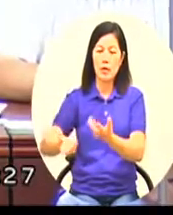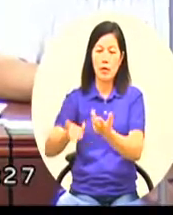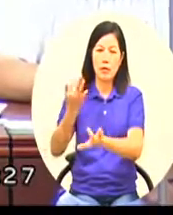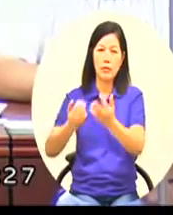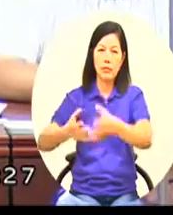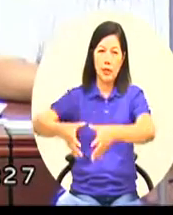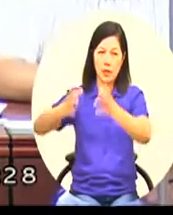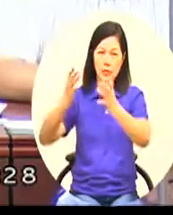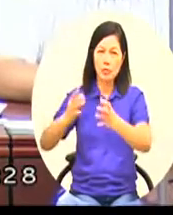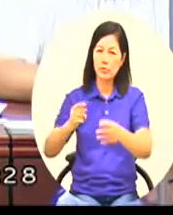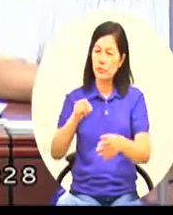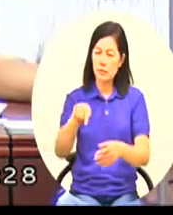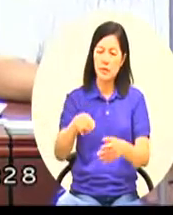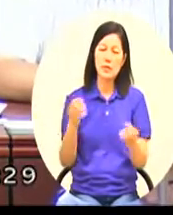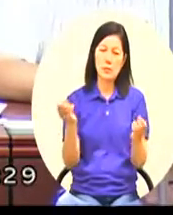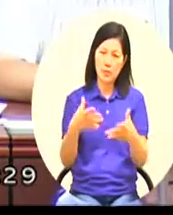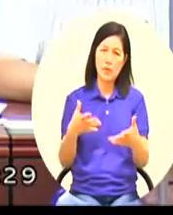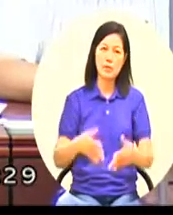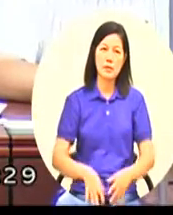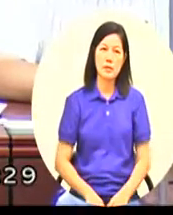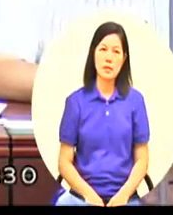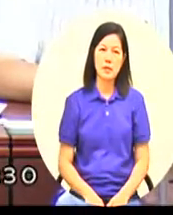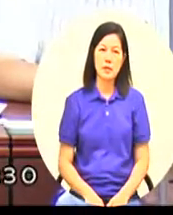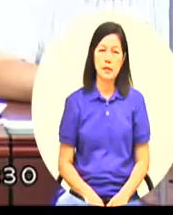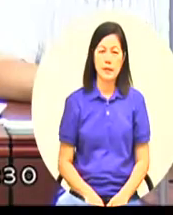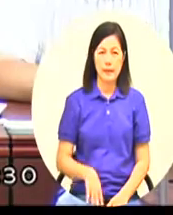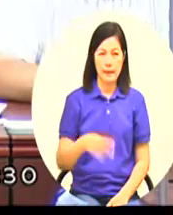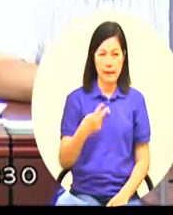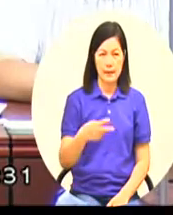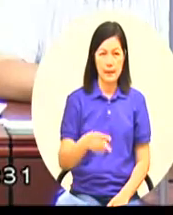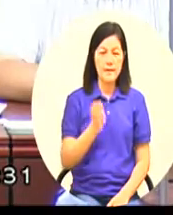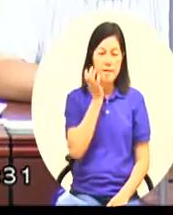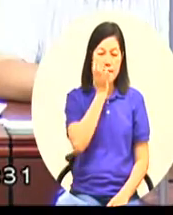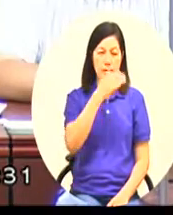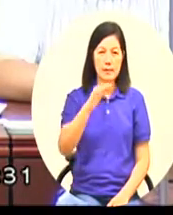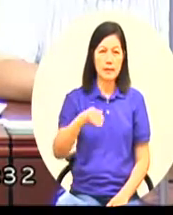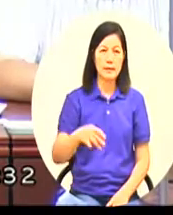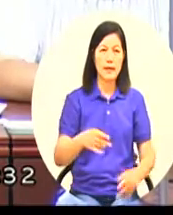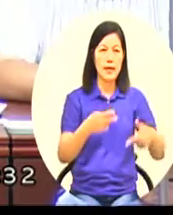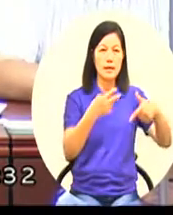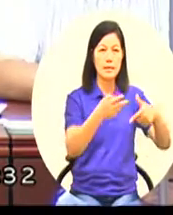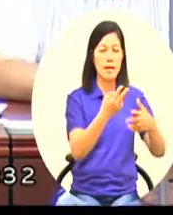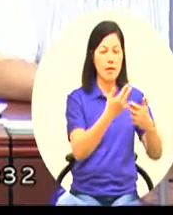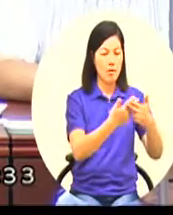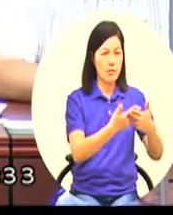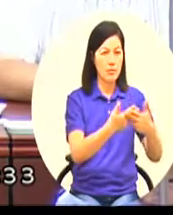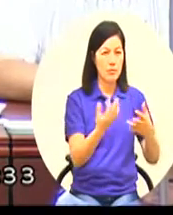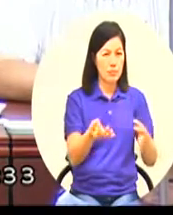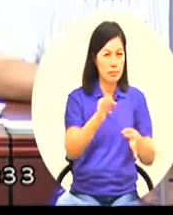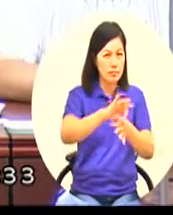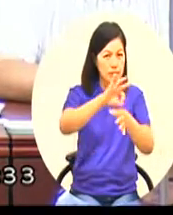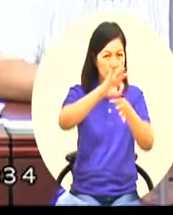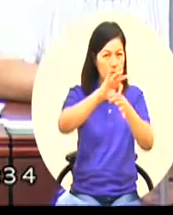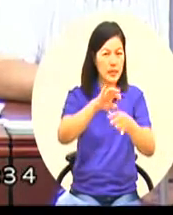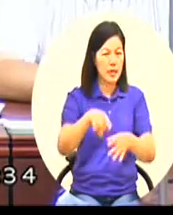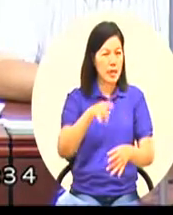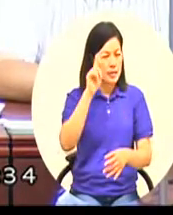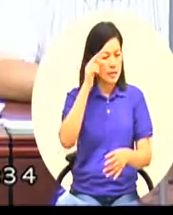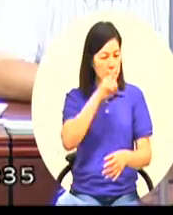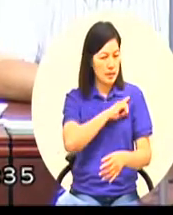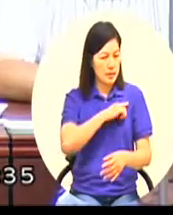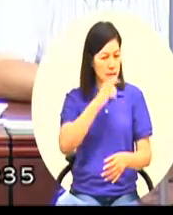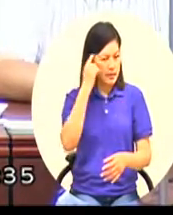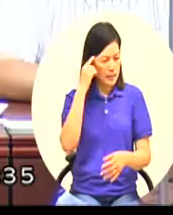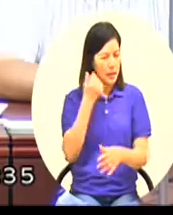问题的。所以其实退一步讲，如果说冈山厂跟仁武厂它调高价格，它也要去考量到一个风